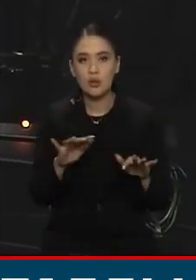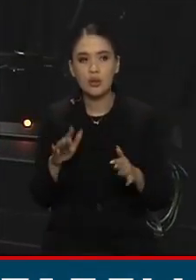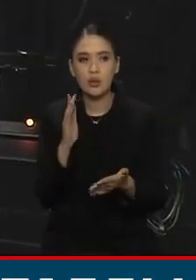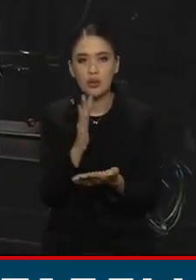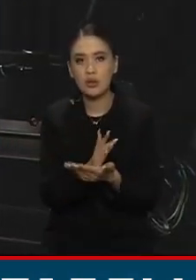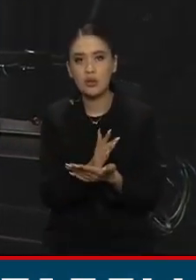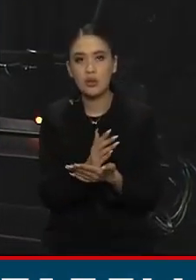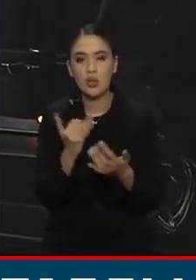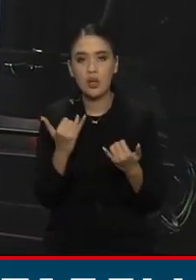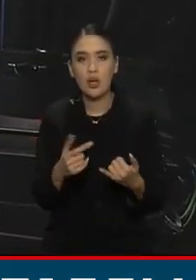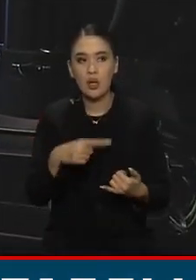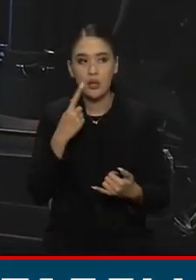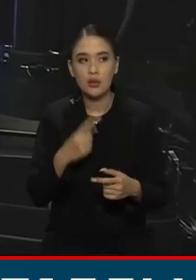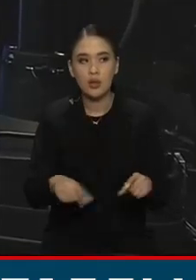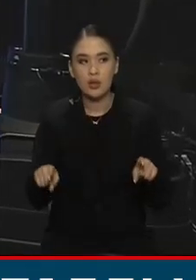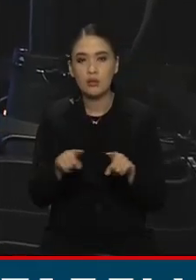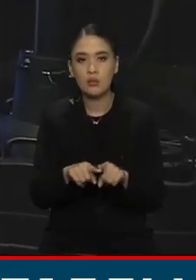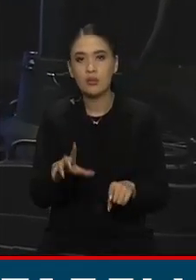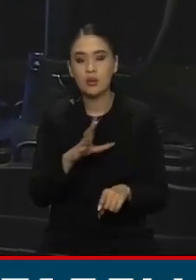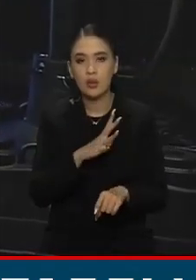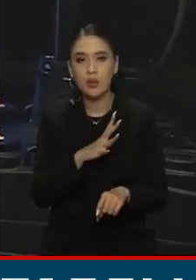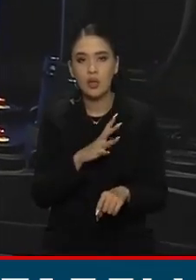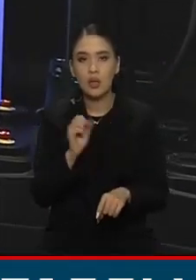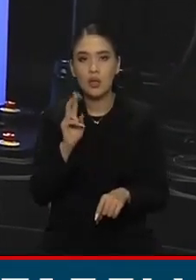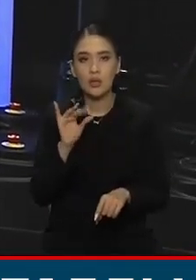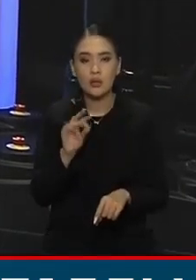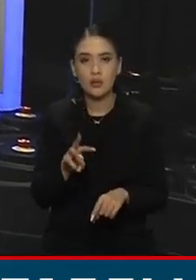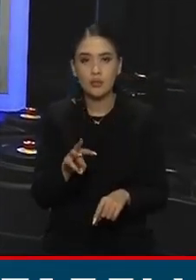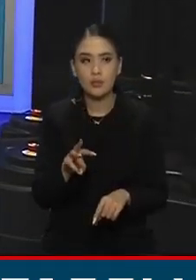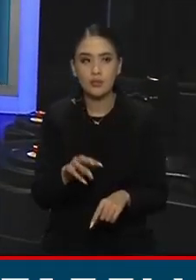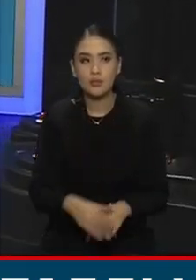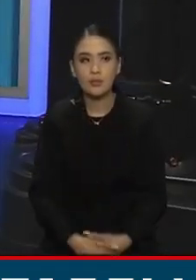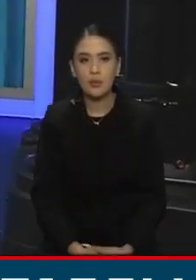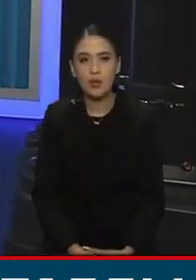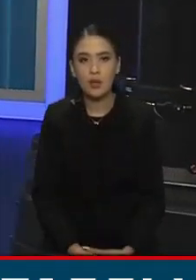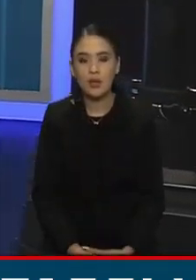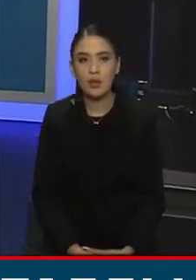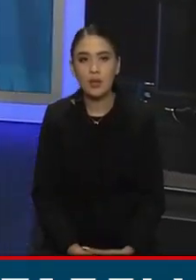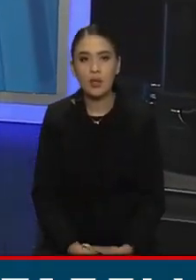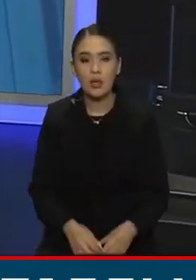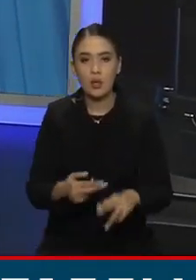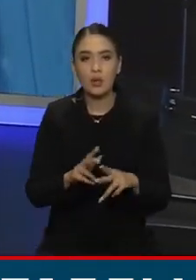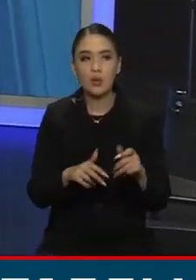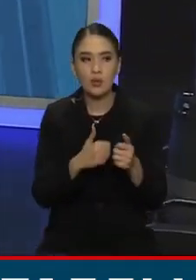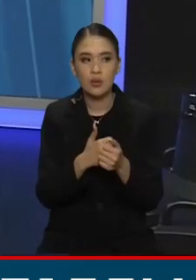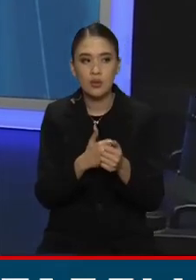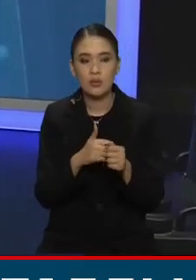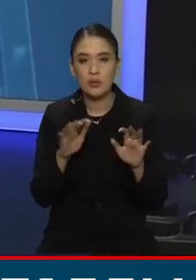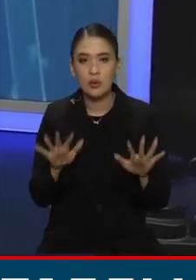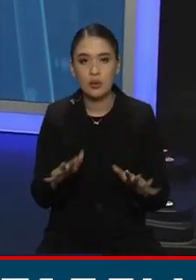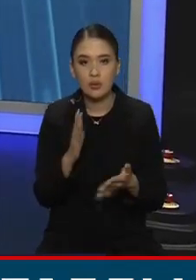мен айтып кеткендей, бұл аудан әкімдері де бар. Аудан әкімдерінің орынбасарлары да бар.